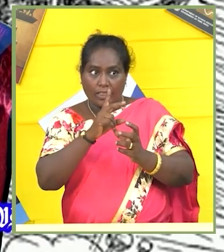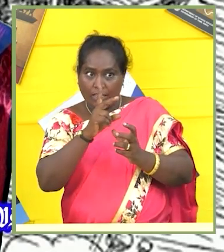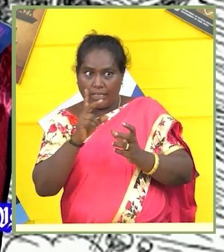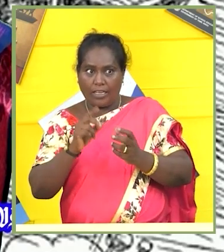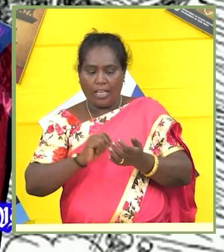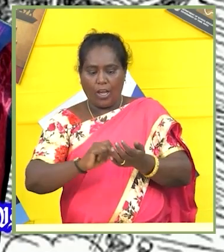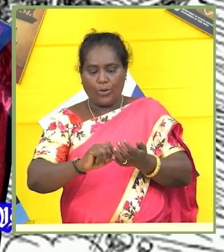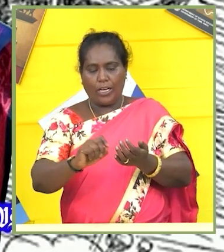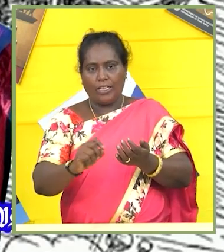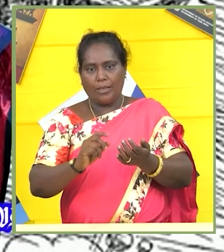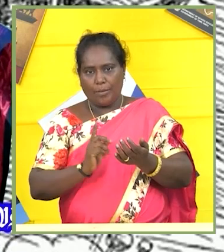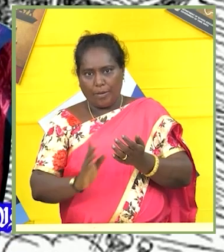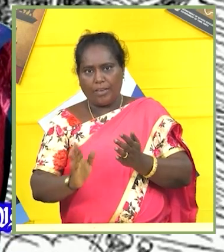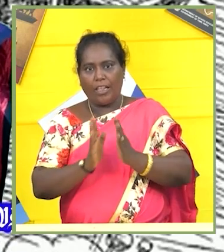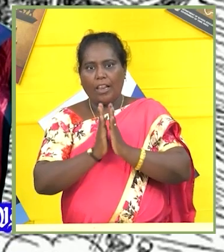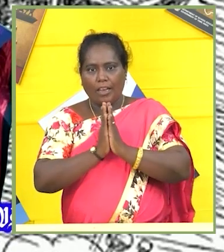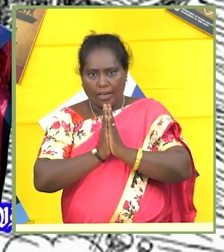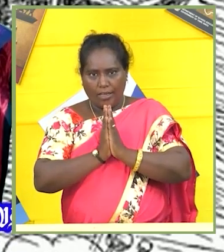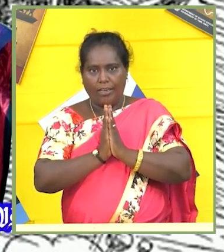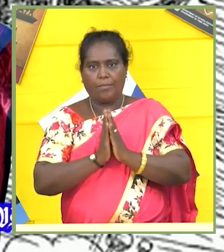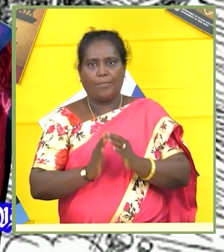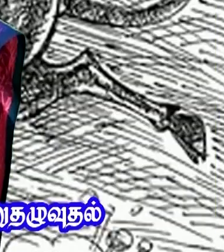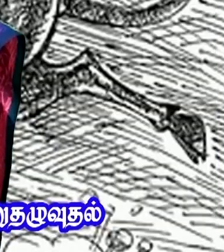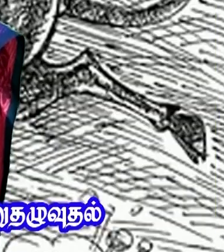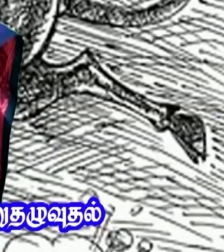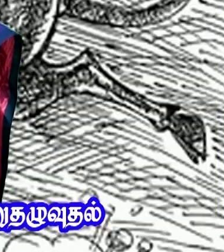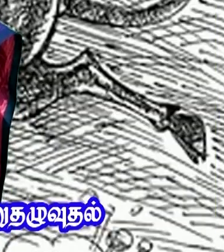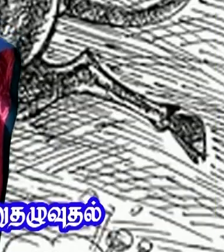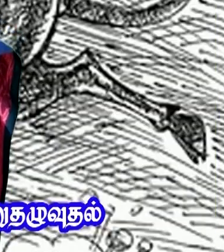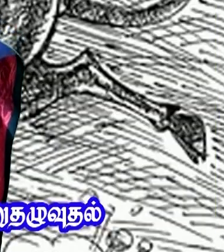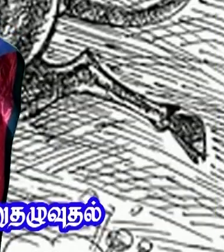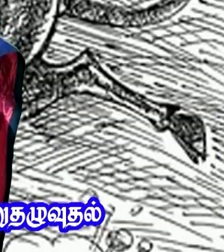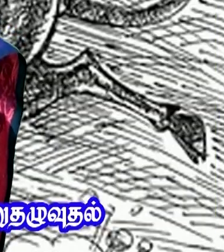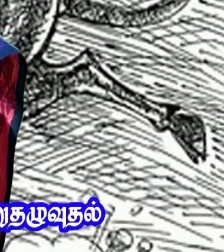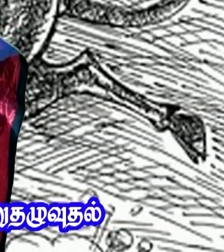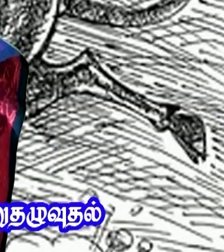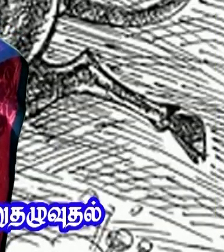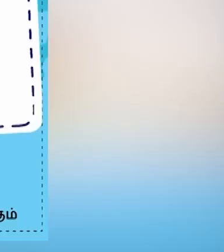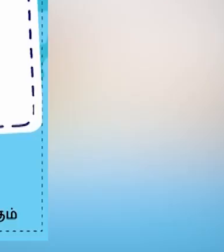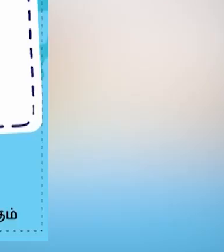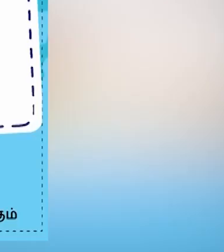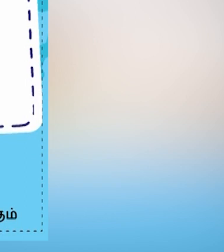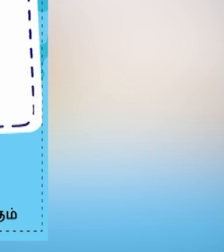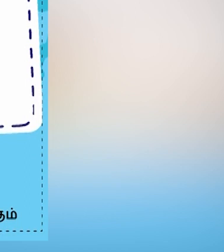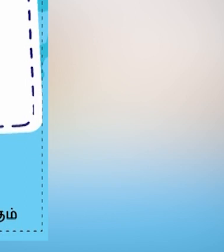தழுவுதல் விழாவினை பற்றி செய்திகளை திரட்டி கட்டுரையாக எழுதி பாருங்கள். நன்றி மாணவ செல்வங்களே.